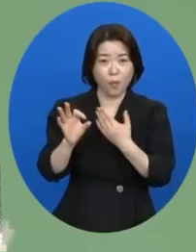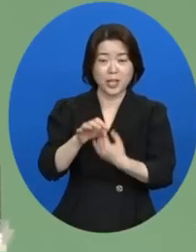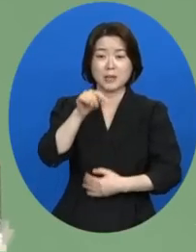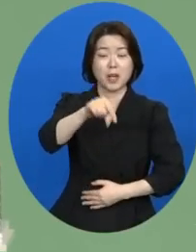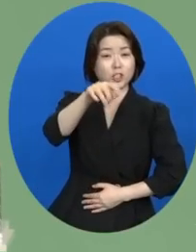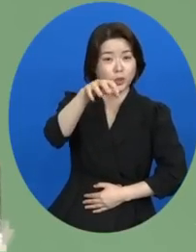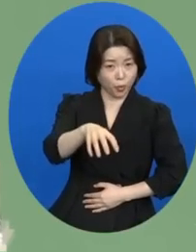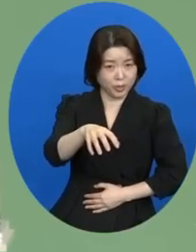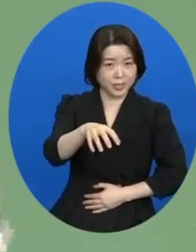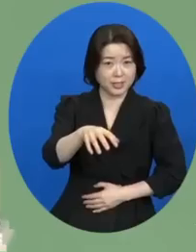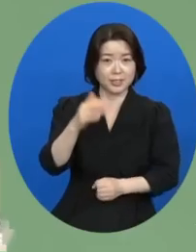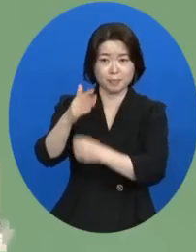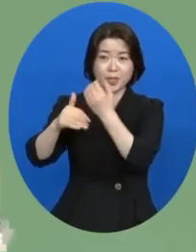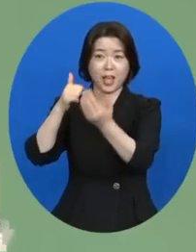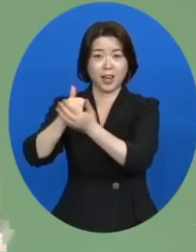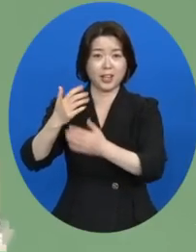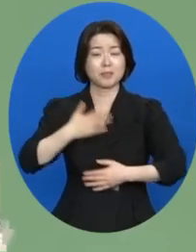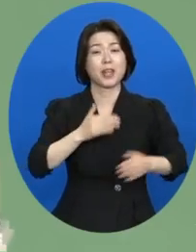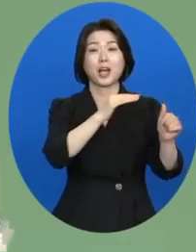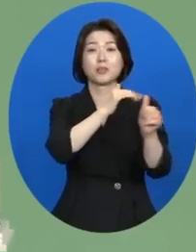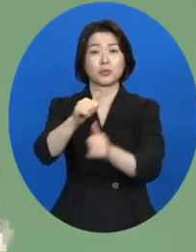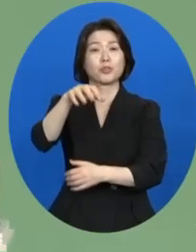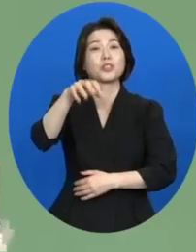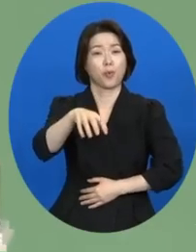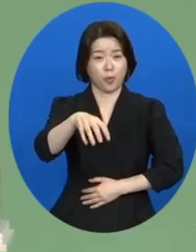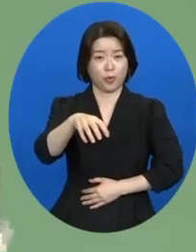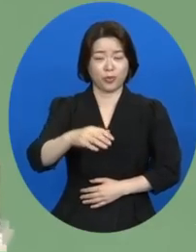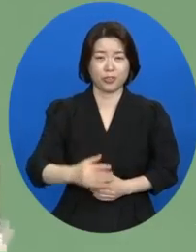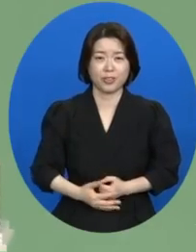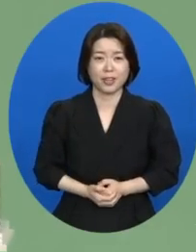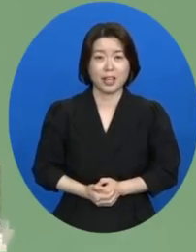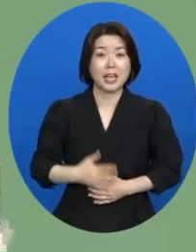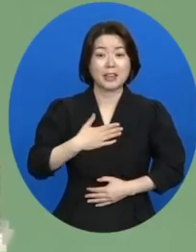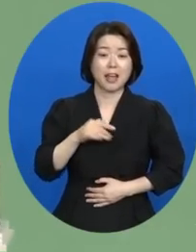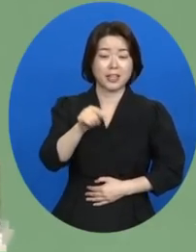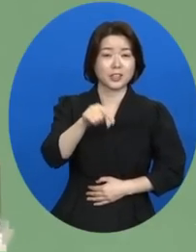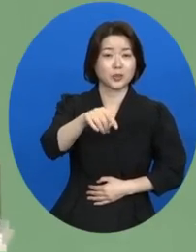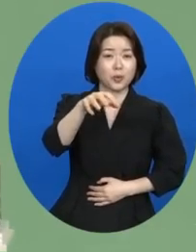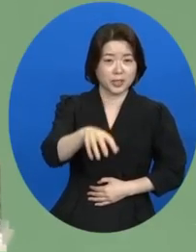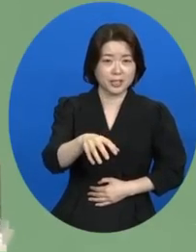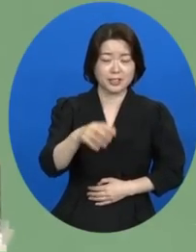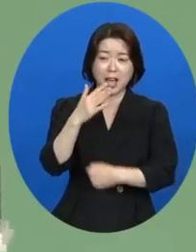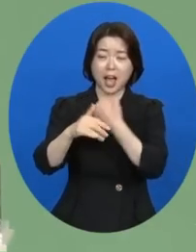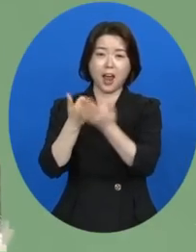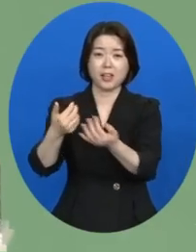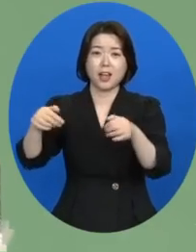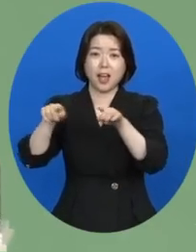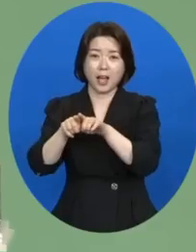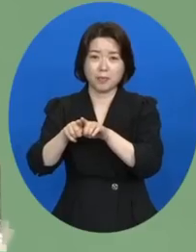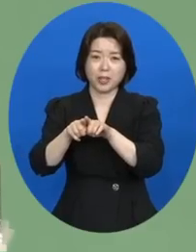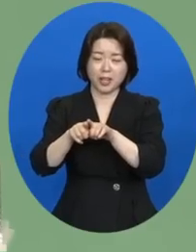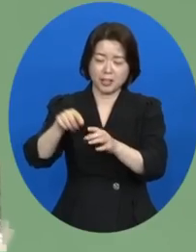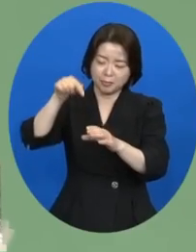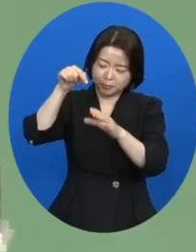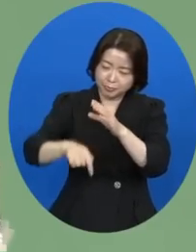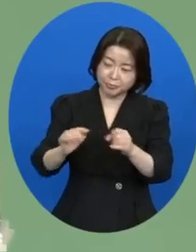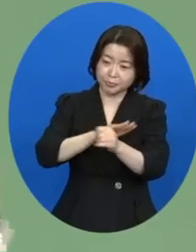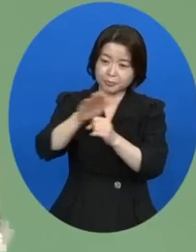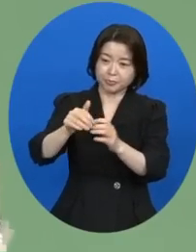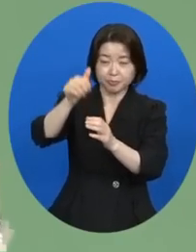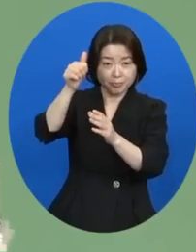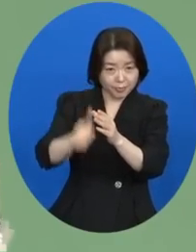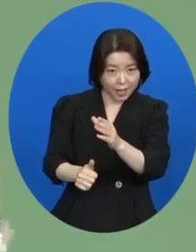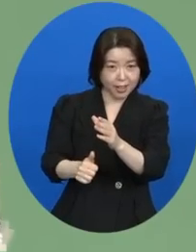그곳이 하느님께서 저를 부르신 것이고 저는 그곳에서 하느님과 깊은 사랑에